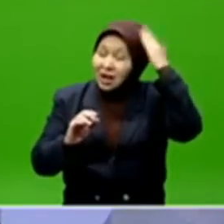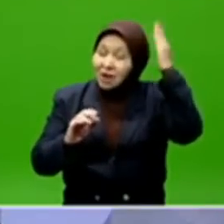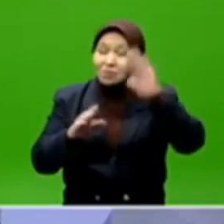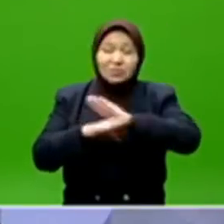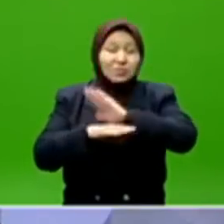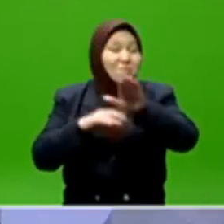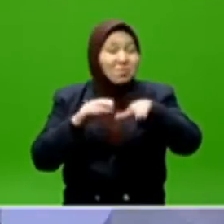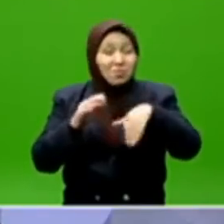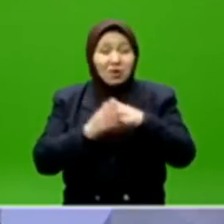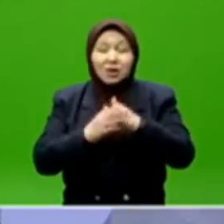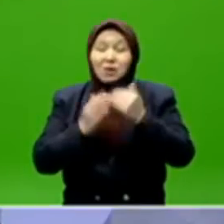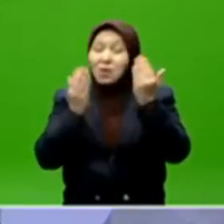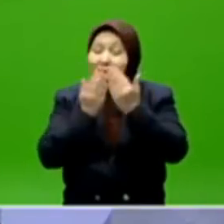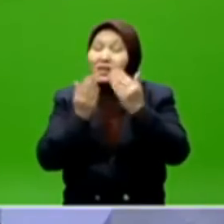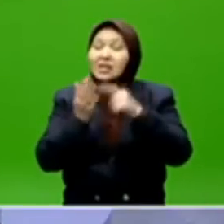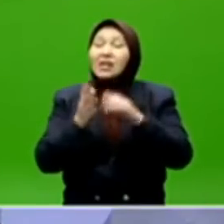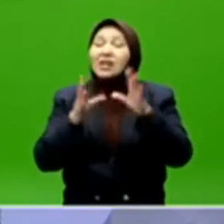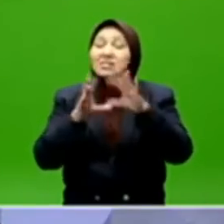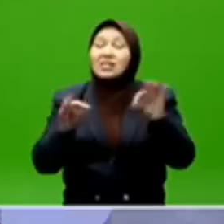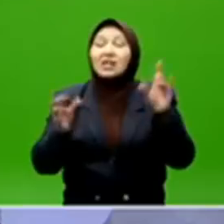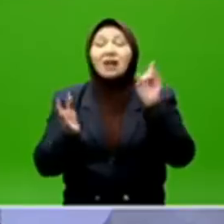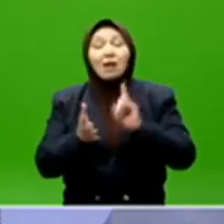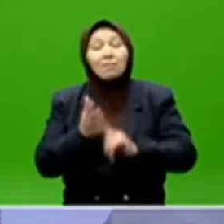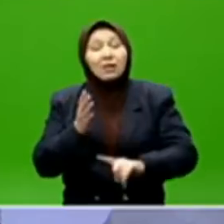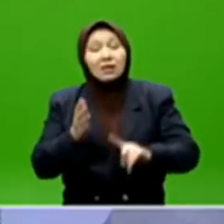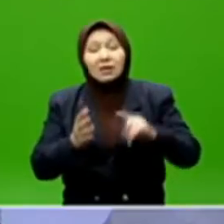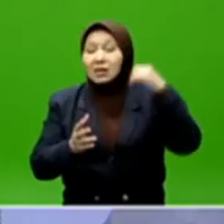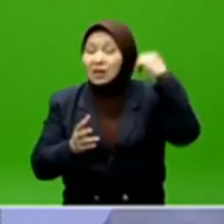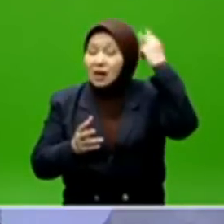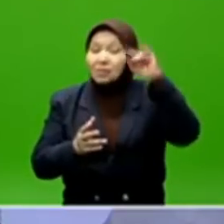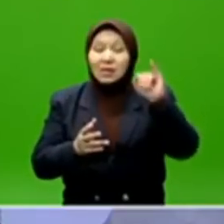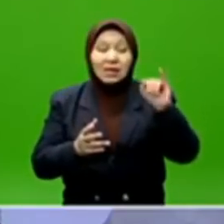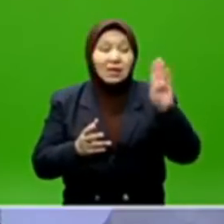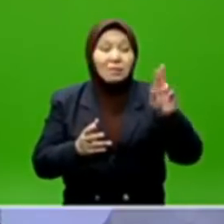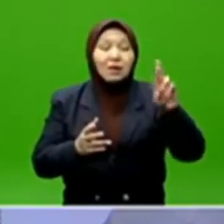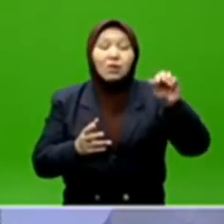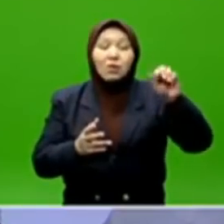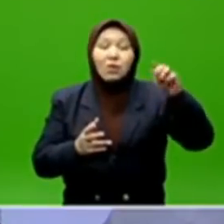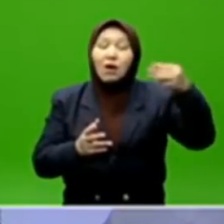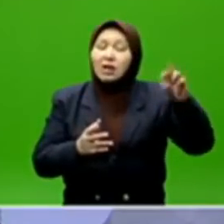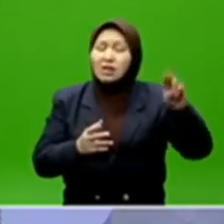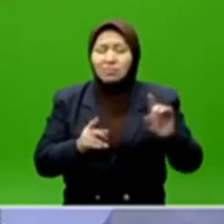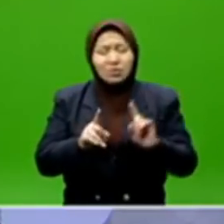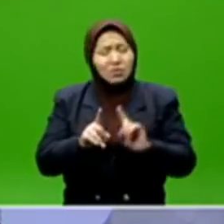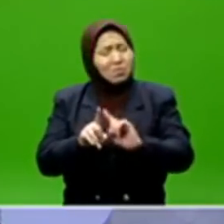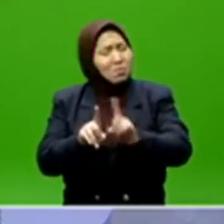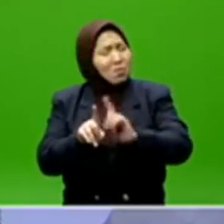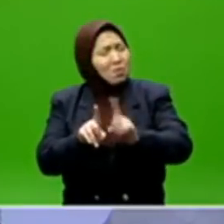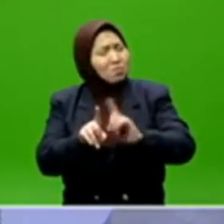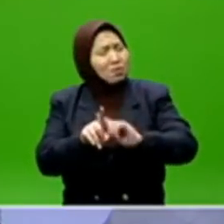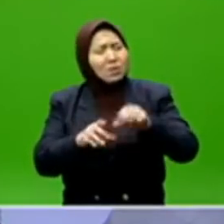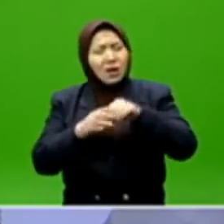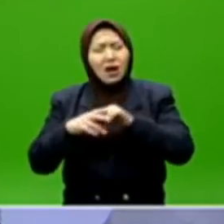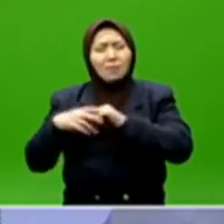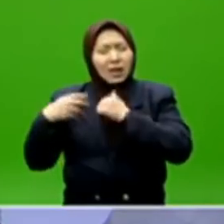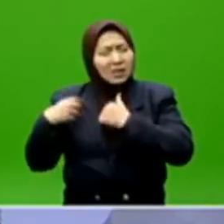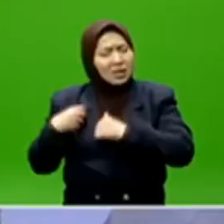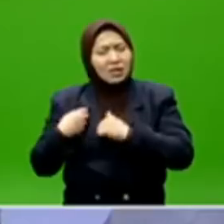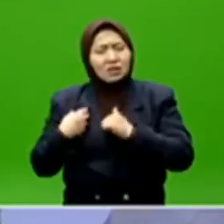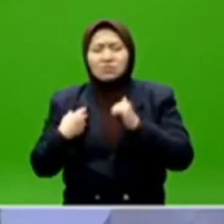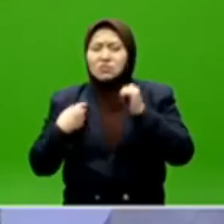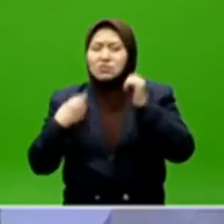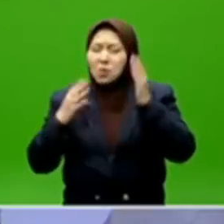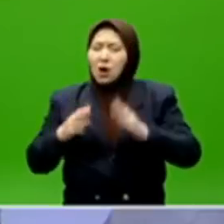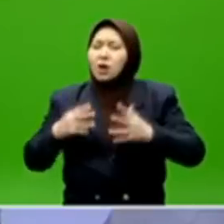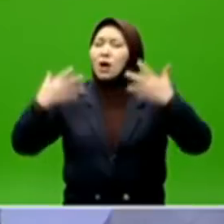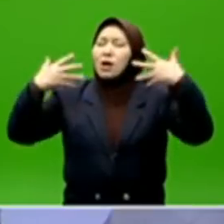ini, ya, nak ceritanya apa? Nak ceritanya ialah Nabi Ibrahim ini macam-macam yang ada di dalam hatinya. Betul. Seorang yang